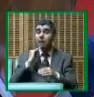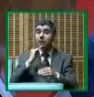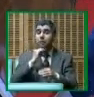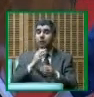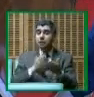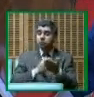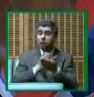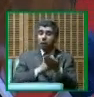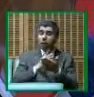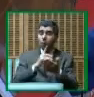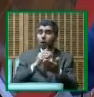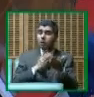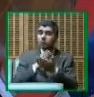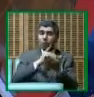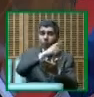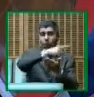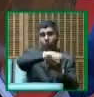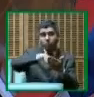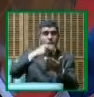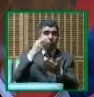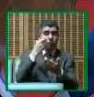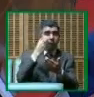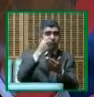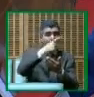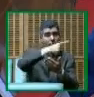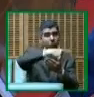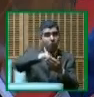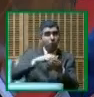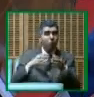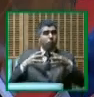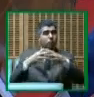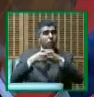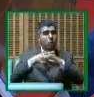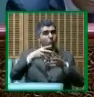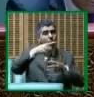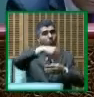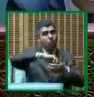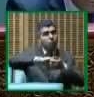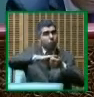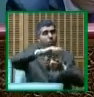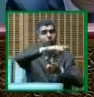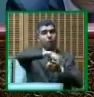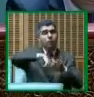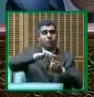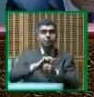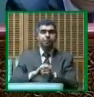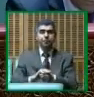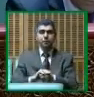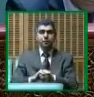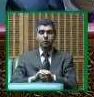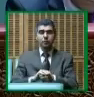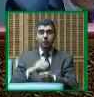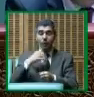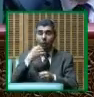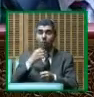ماشي احنا اللي ولكن الحكومه مسؤوله في جميع الحالات وستتحمل المسؤوليات ديالها بشكل